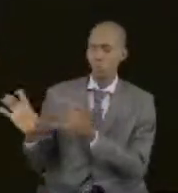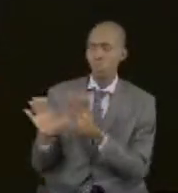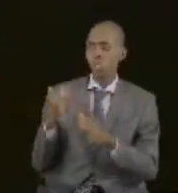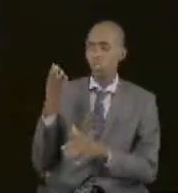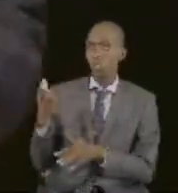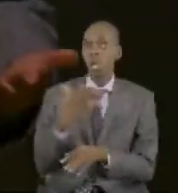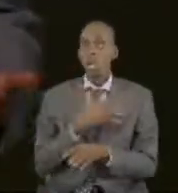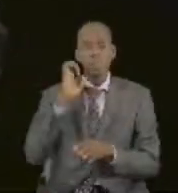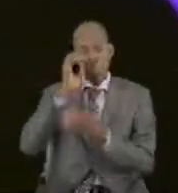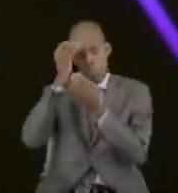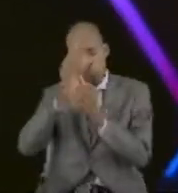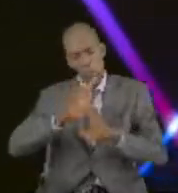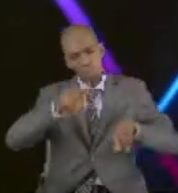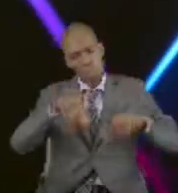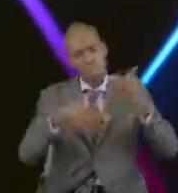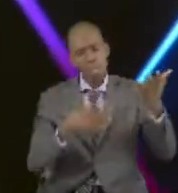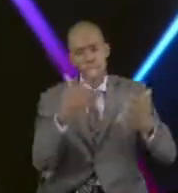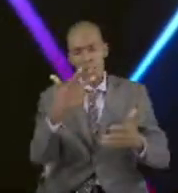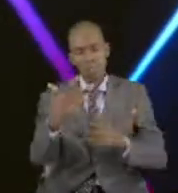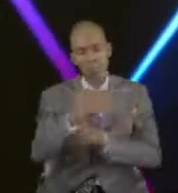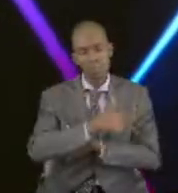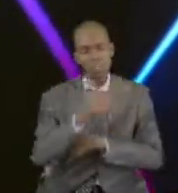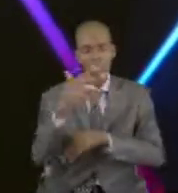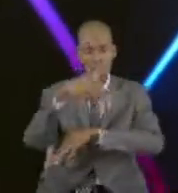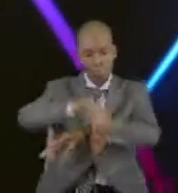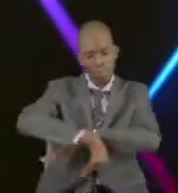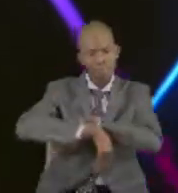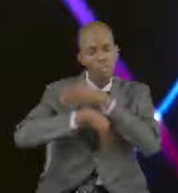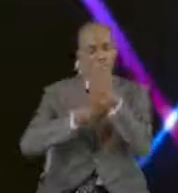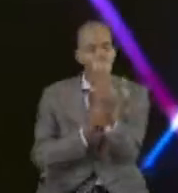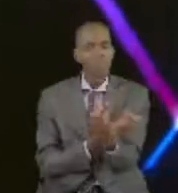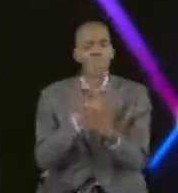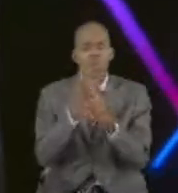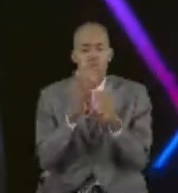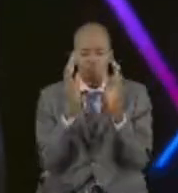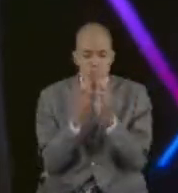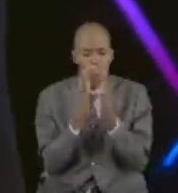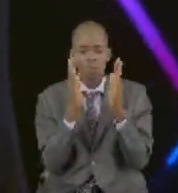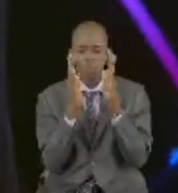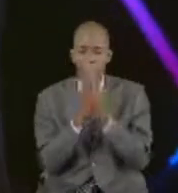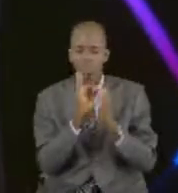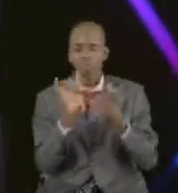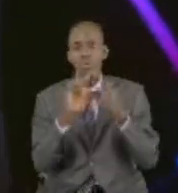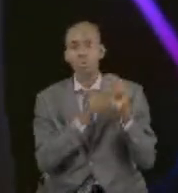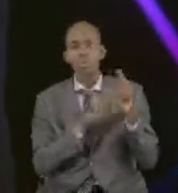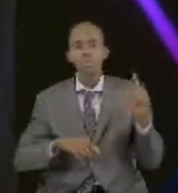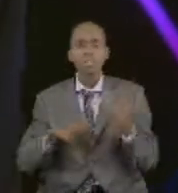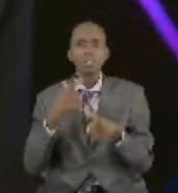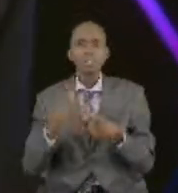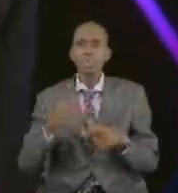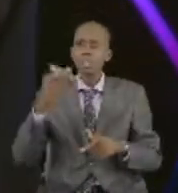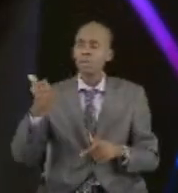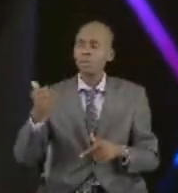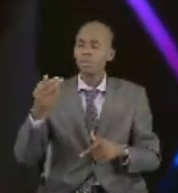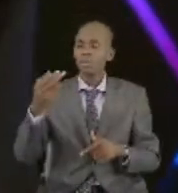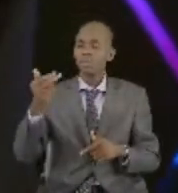était là 3 jours sans manger, sans boire. Il priait seulement, priait au Seigneur. Ananias est